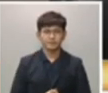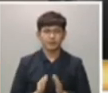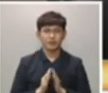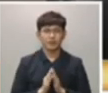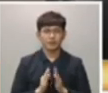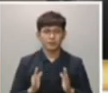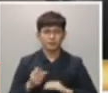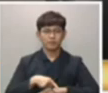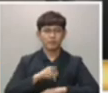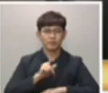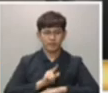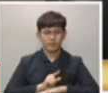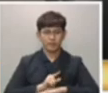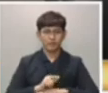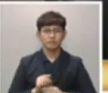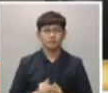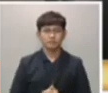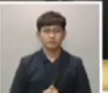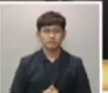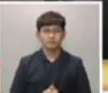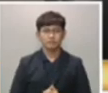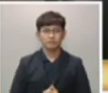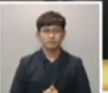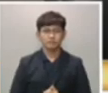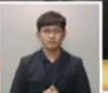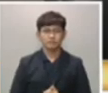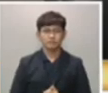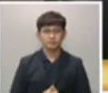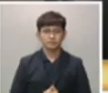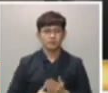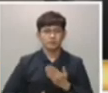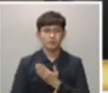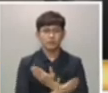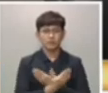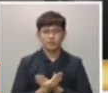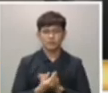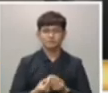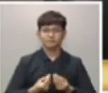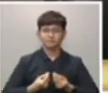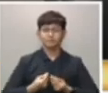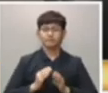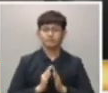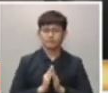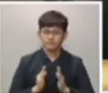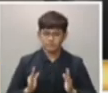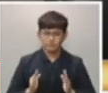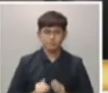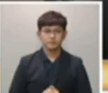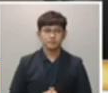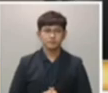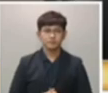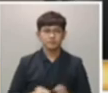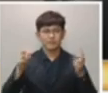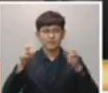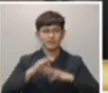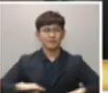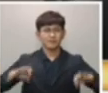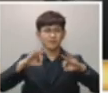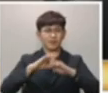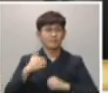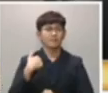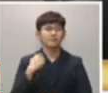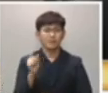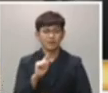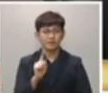าที่เคารพอย่างยิ่งที่ได้ให้โอกาสนี้สาระสำคัญของยติมีดังต่